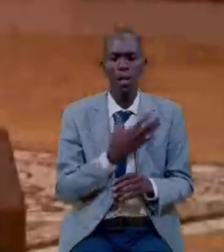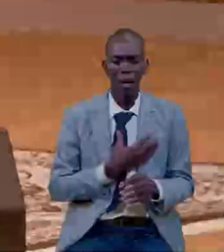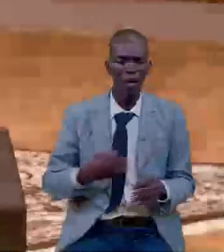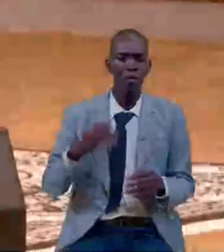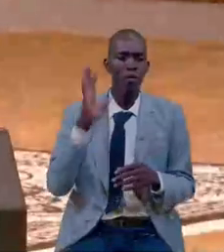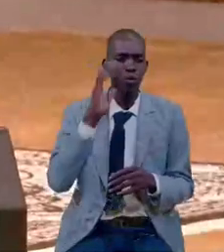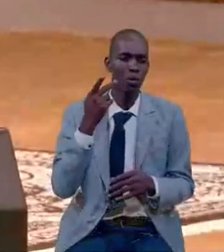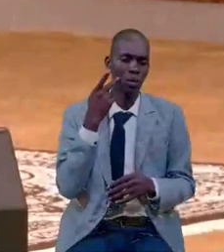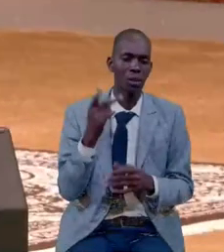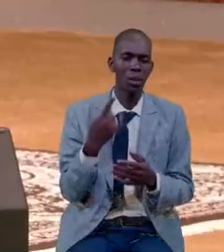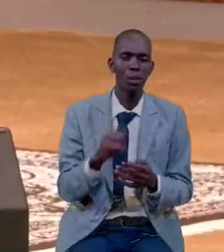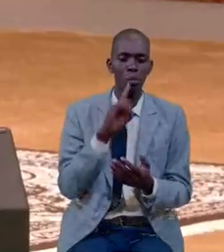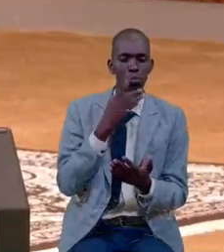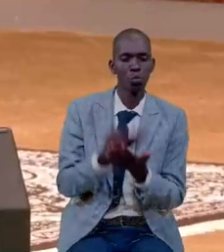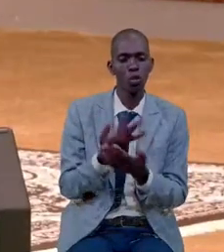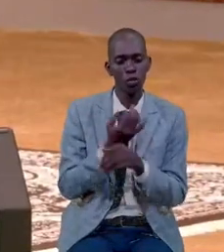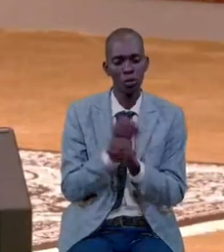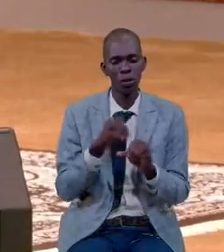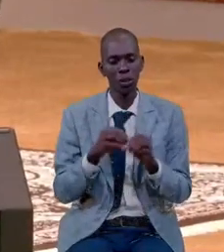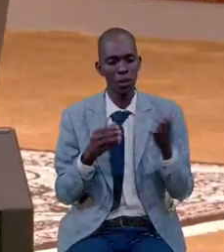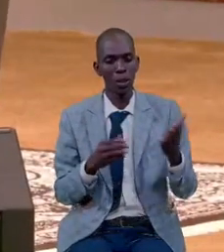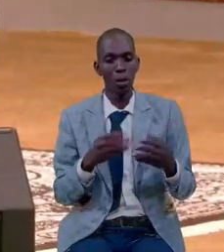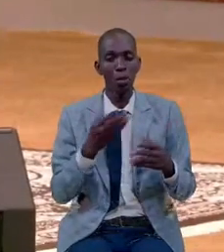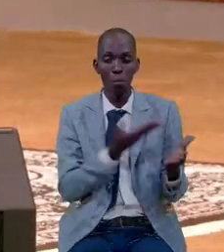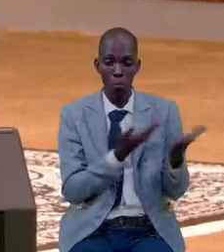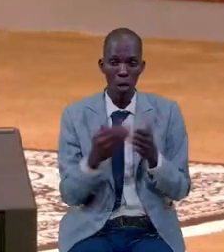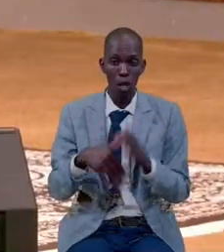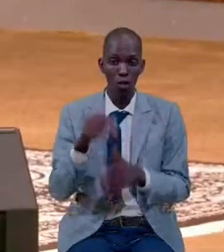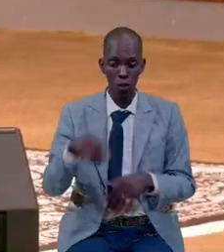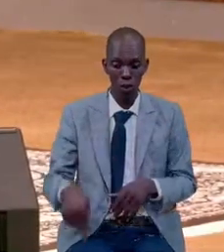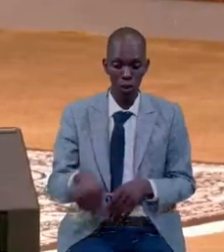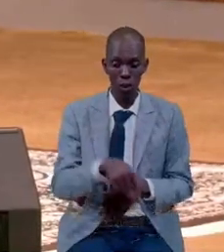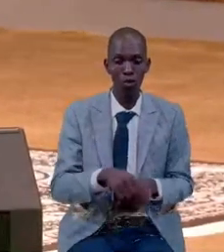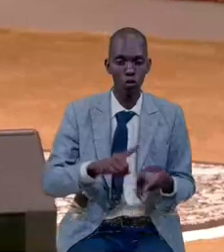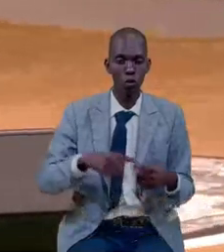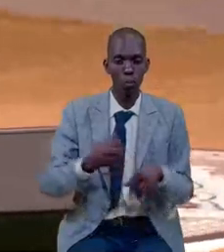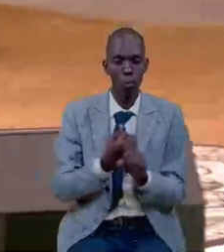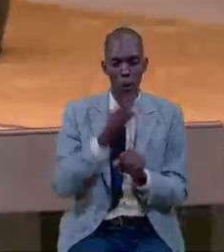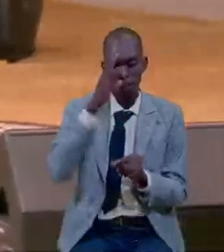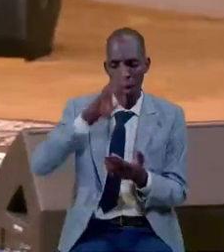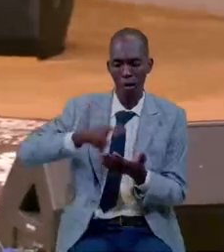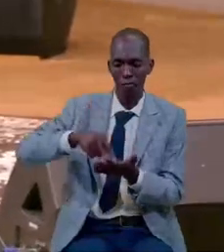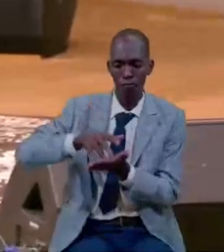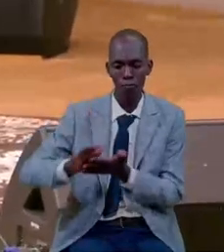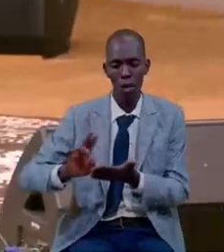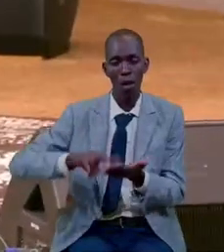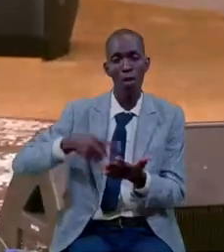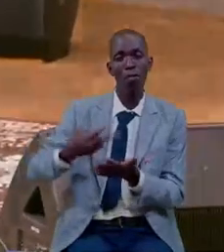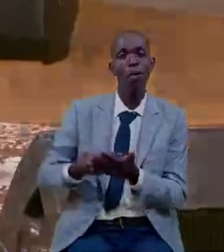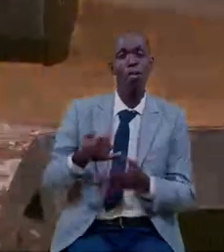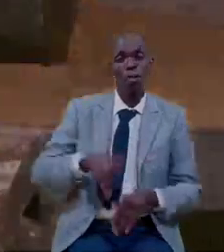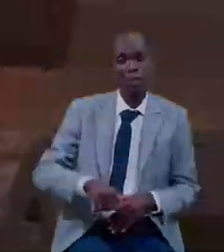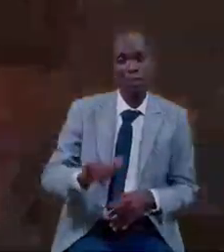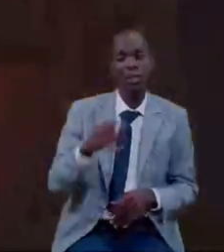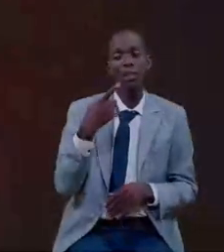Alors, faites-lui un accroche-pied qu'il tombe. Mais l'évidence du salut sera là. Frappez-lui à la joue. L'évidence